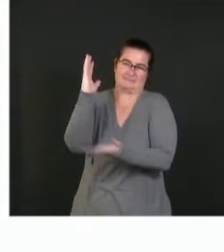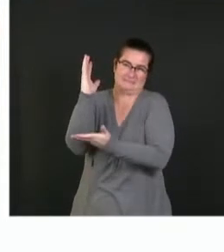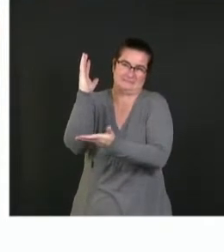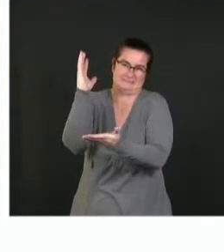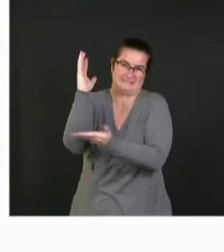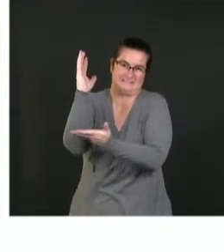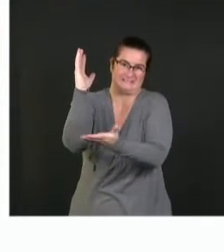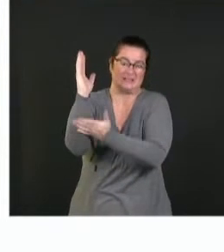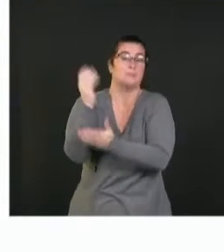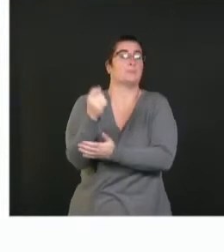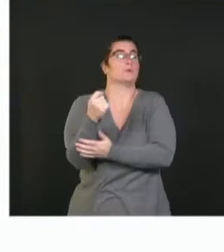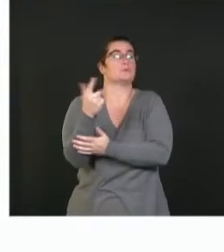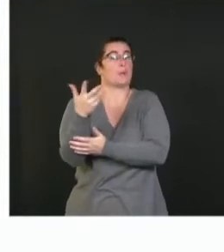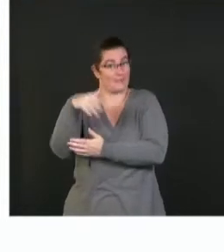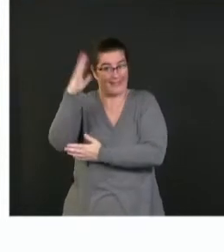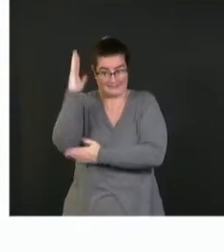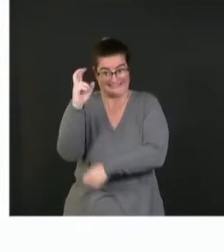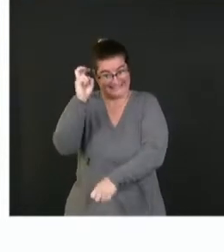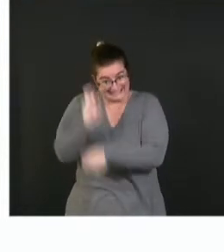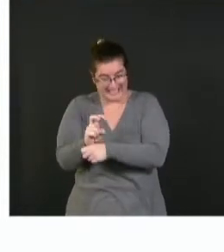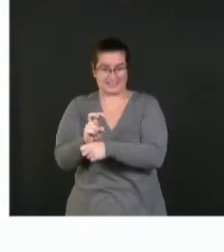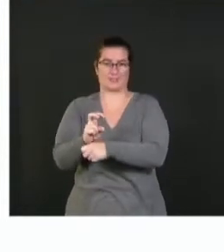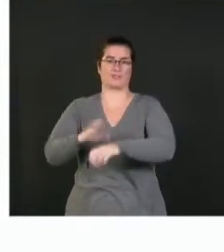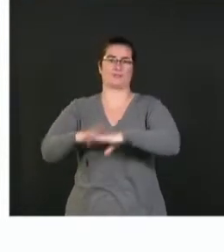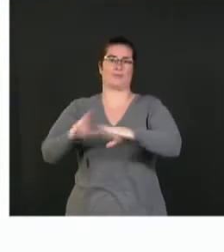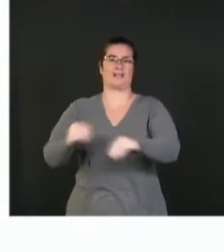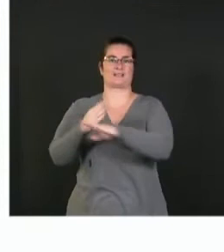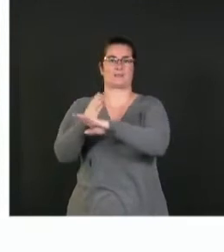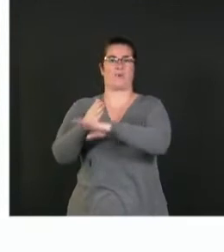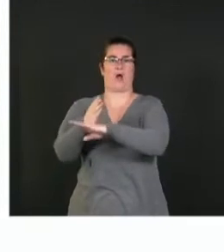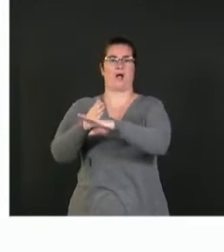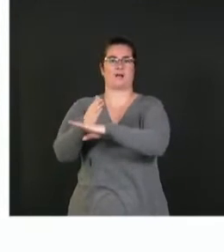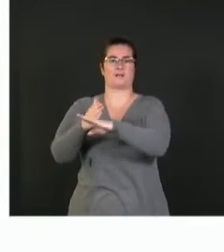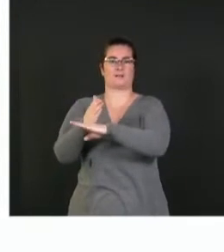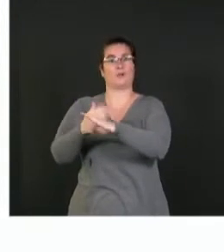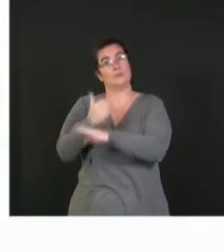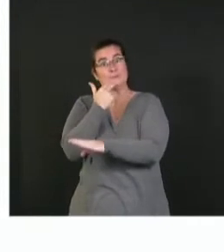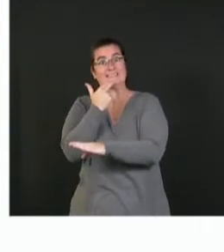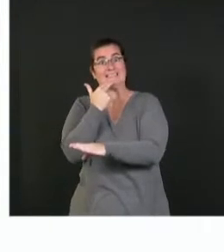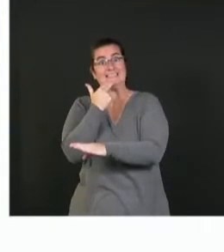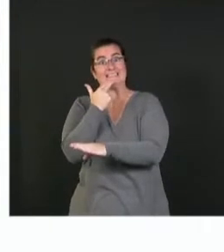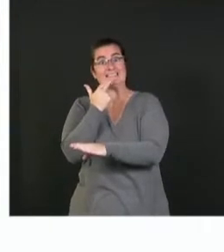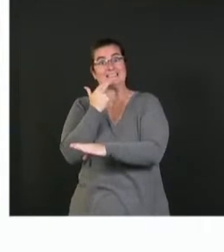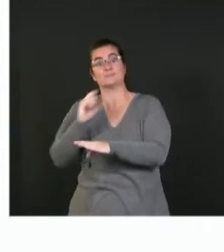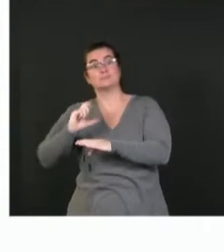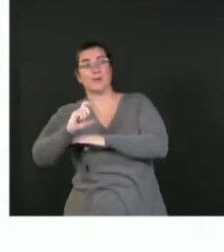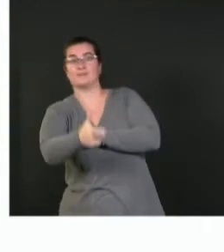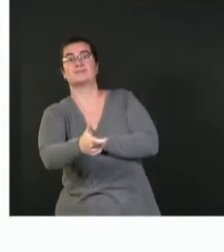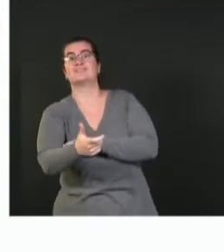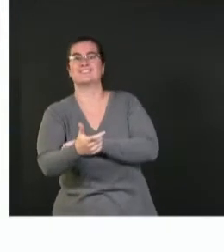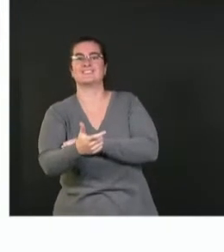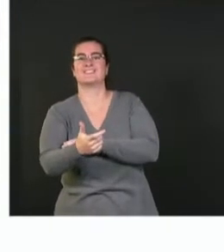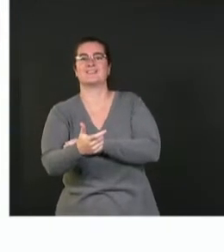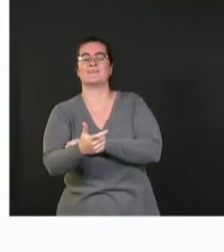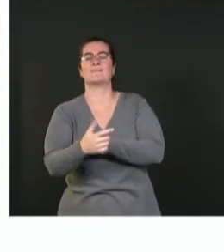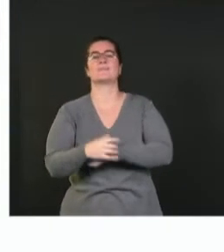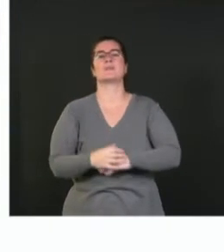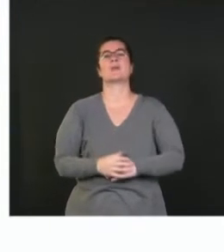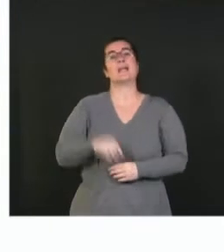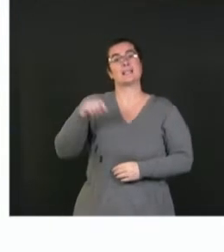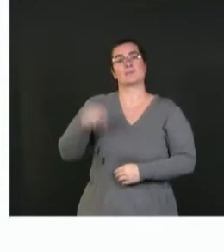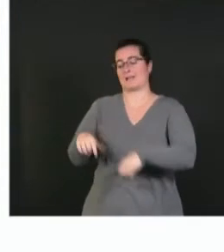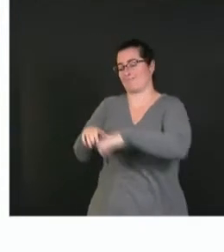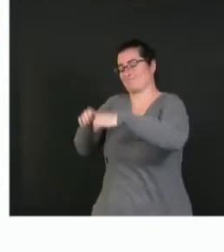été coupés sont restés sur le site. En tout cas, leur bois est resté sur le site, n'a pas été transporté. Et ce gabion est fait à